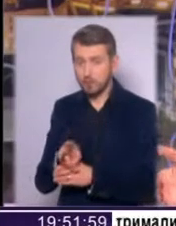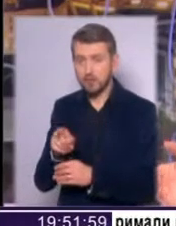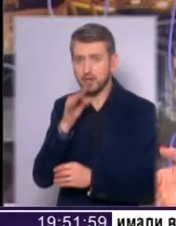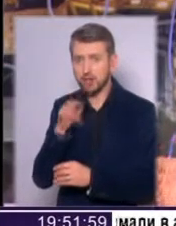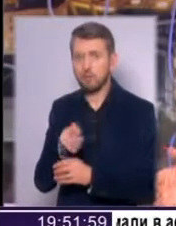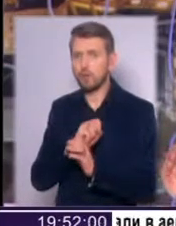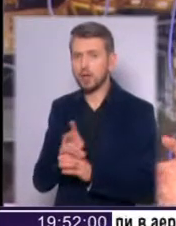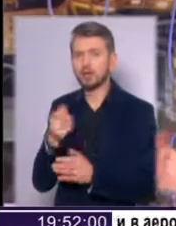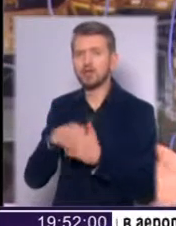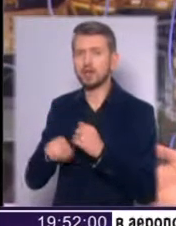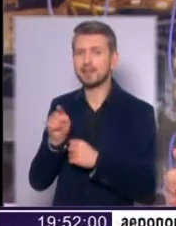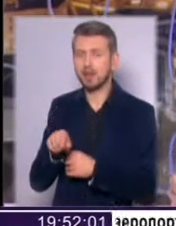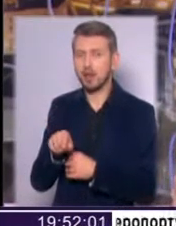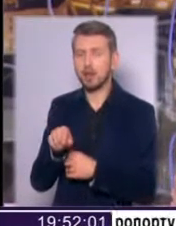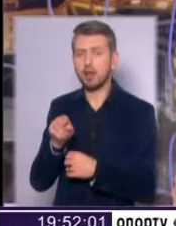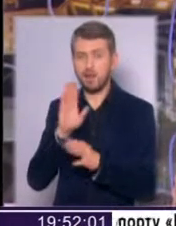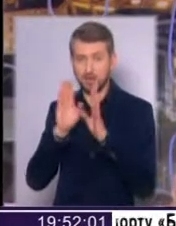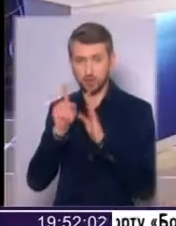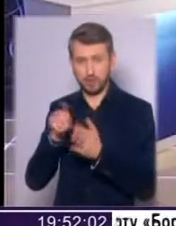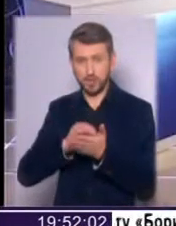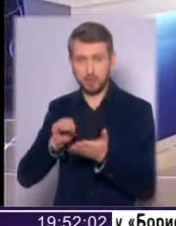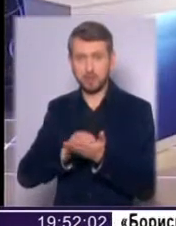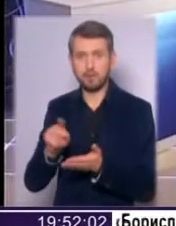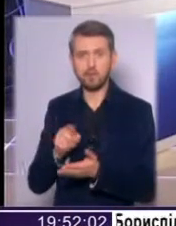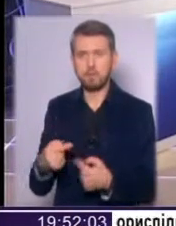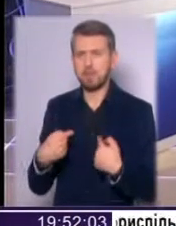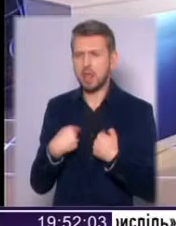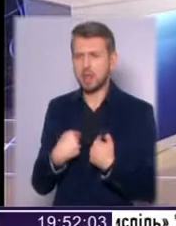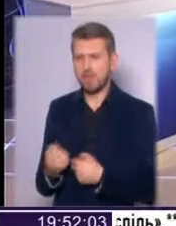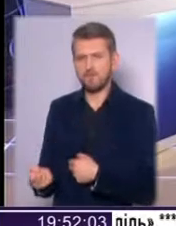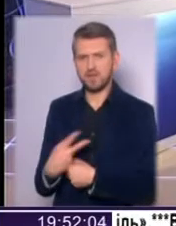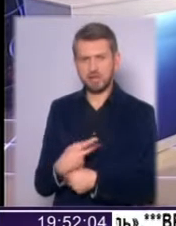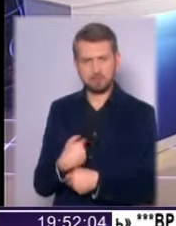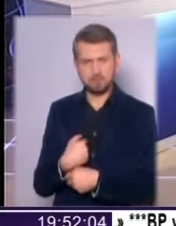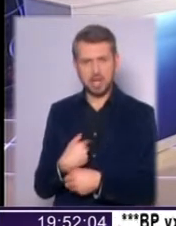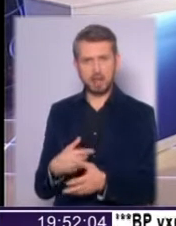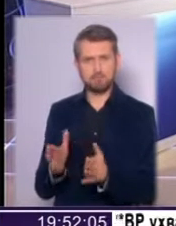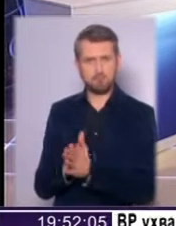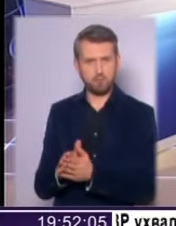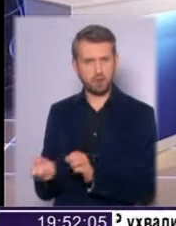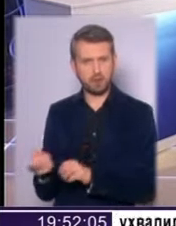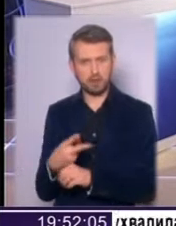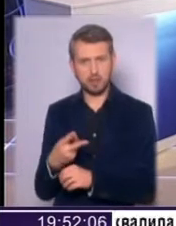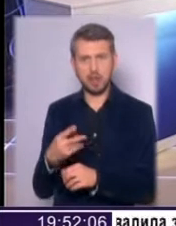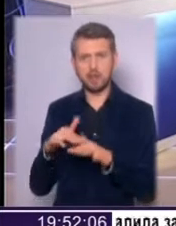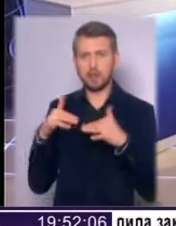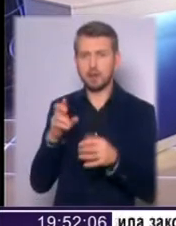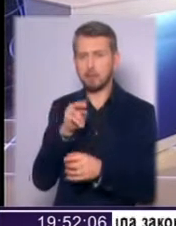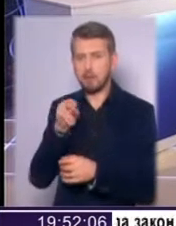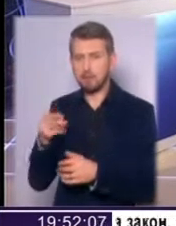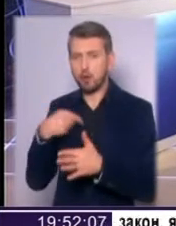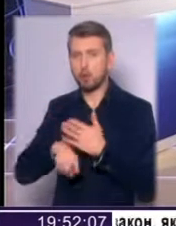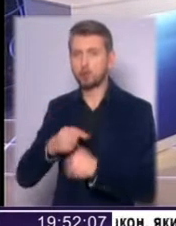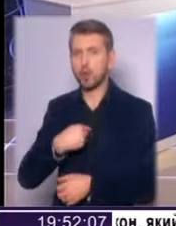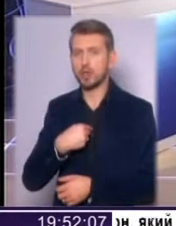вигнали через те, от фактично те, що він у Фейсбуці у своєму озвучив, що мене вигнали, попросили, верніше, через те засідання блоку Петра Порошенка, через те, що